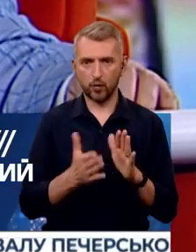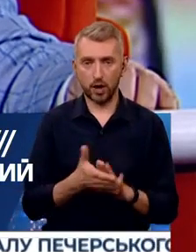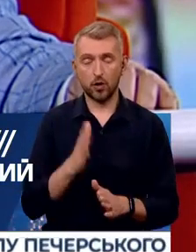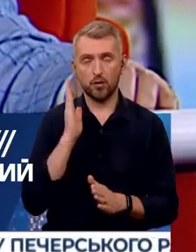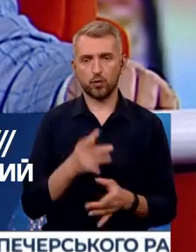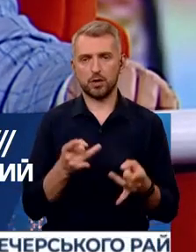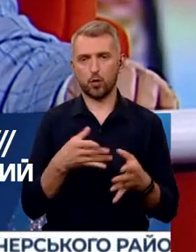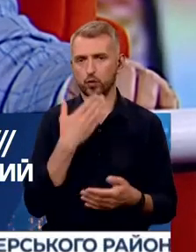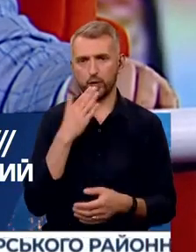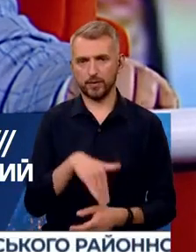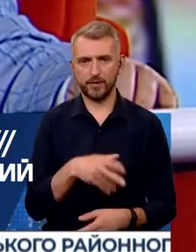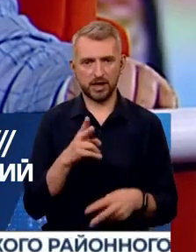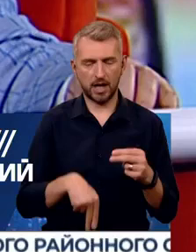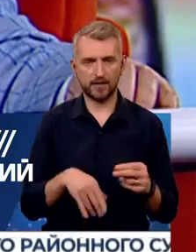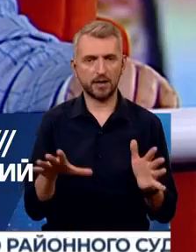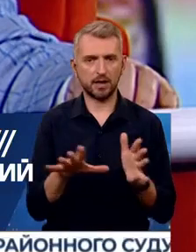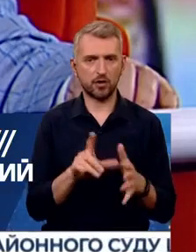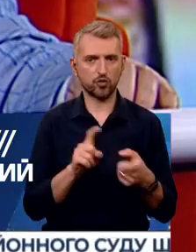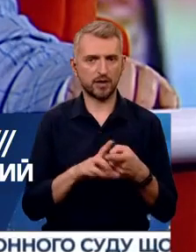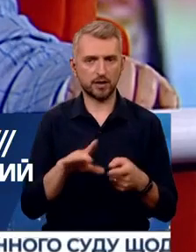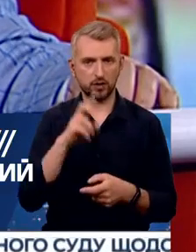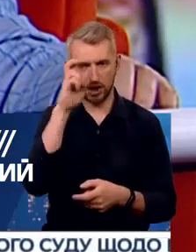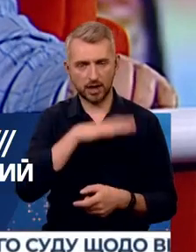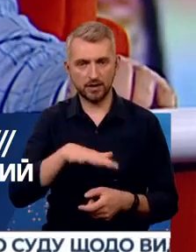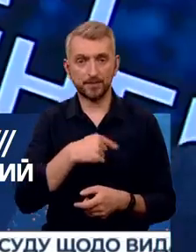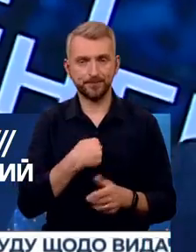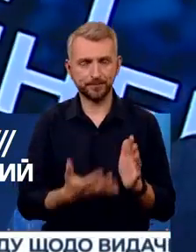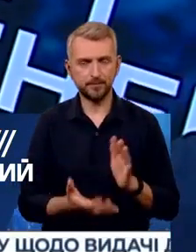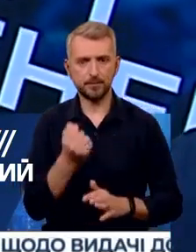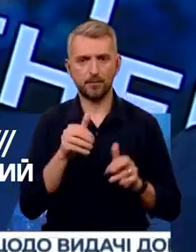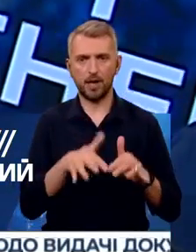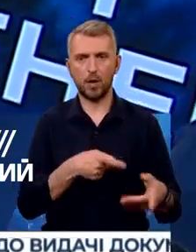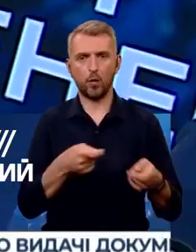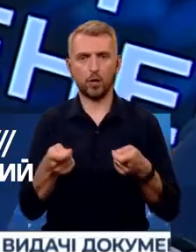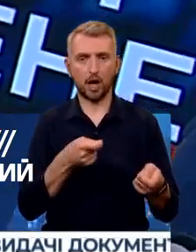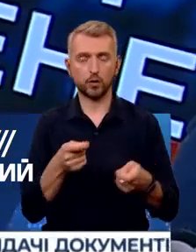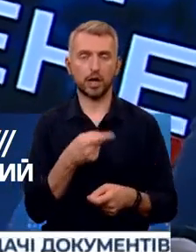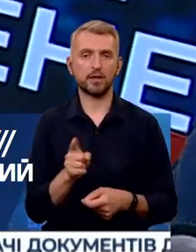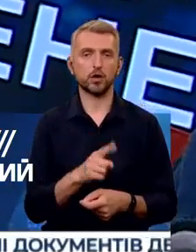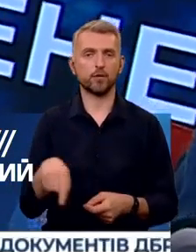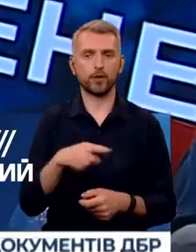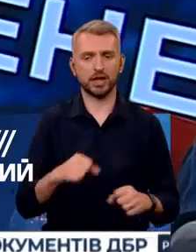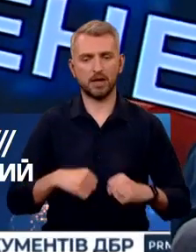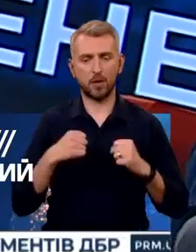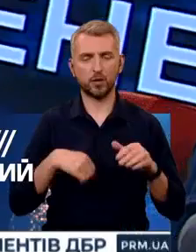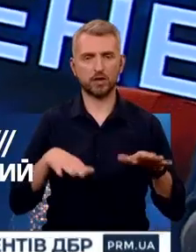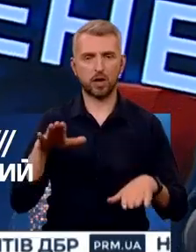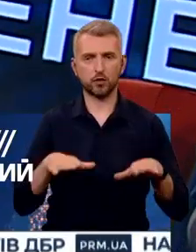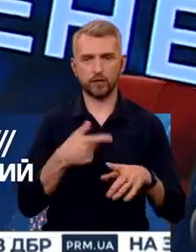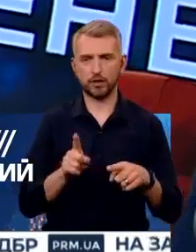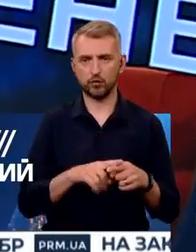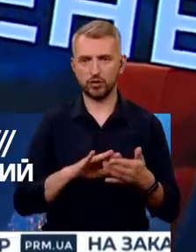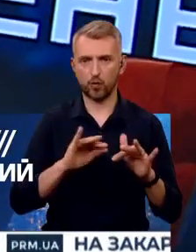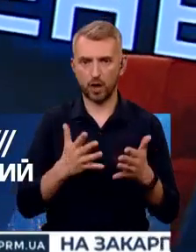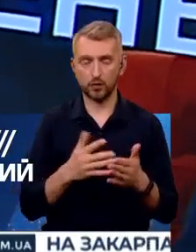буде просто кінець енергетичній незалежності країни. Я підтримую дії уряду на те, що вони намагаються збалансувати цю